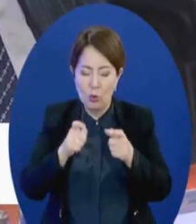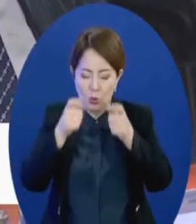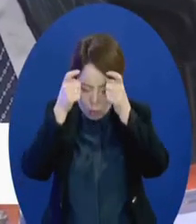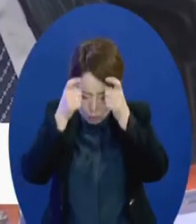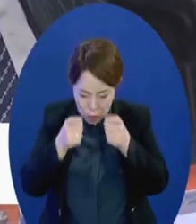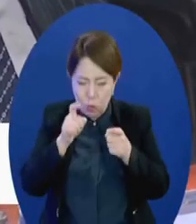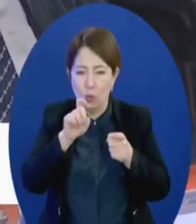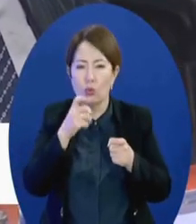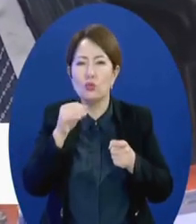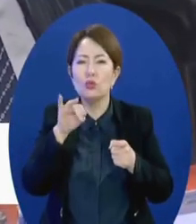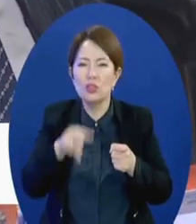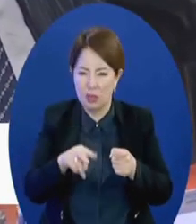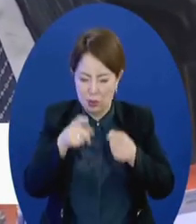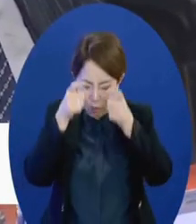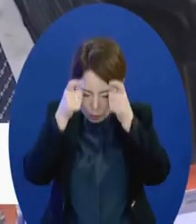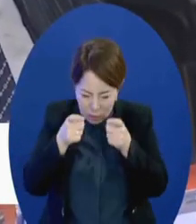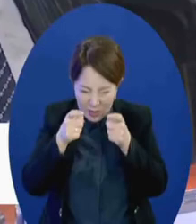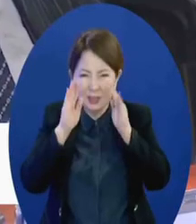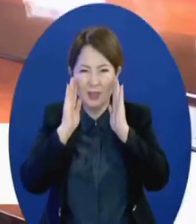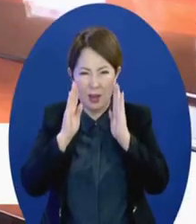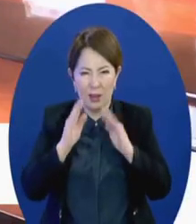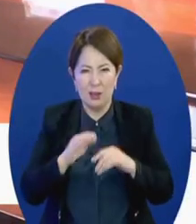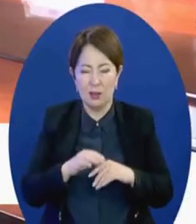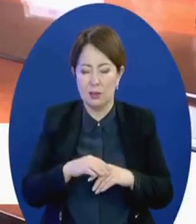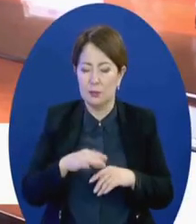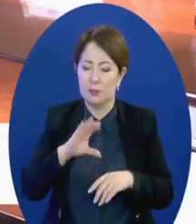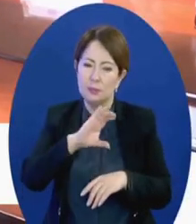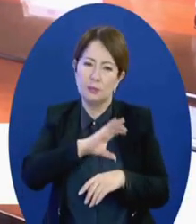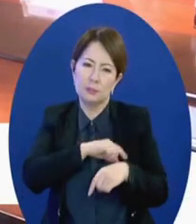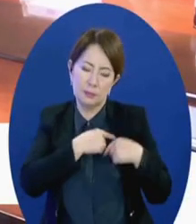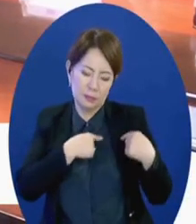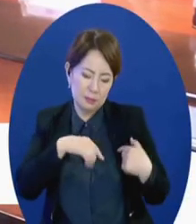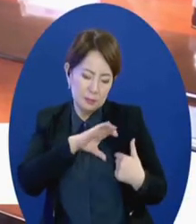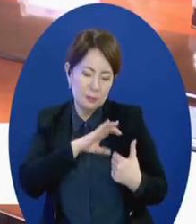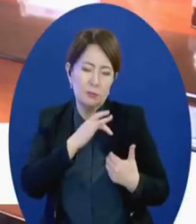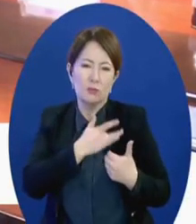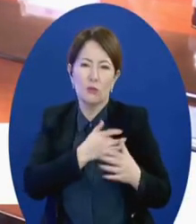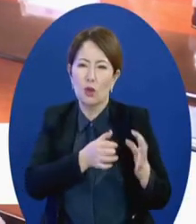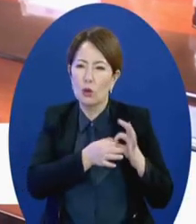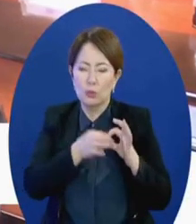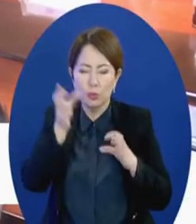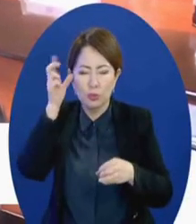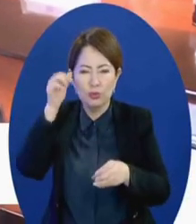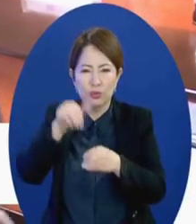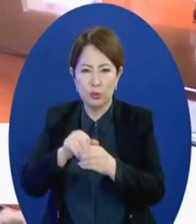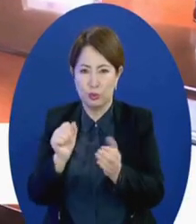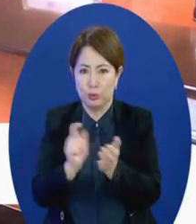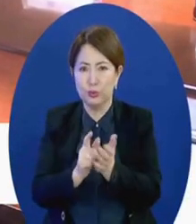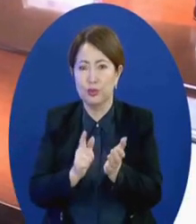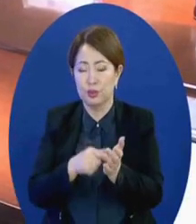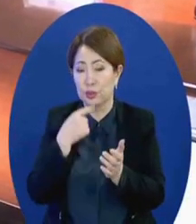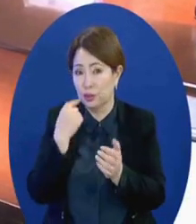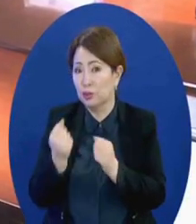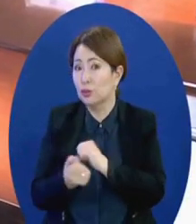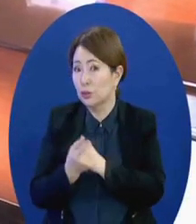Иймд хүмүүжүүлж төлөвшүүлэхэд анхаарах хэрэгтэй байна. Зүрх сэтгэлийн боловсролыг оруулж өгөх нь чухал гэдгийг онцолж байлаа.